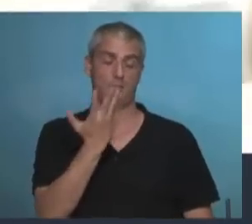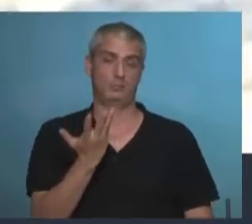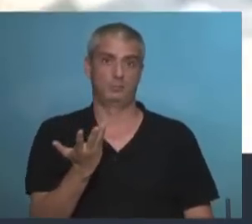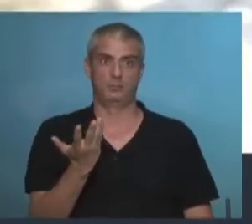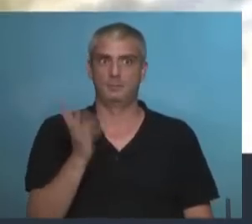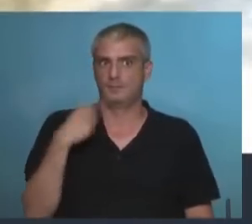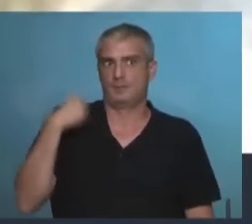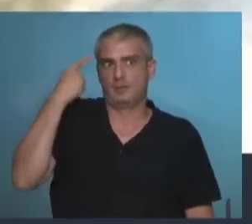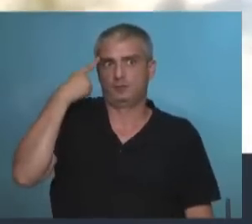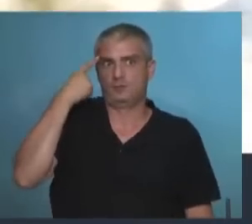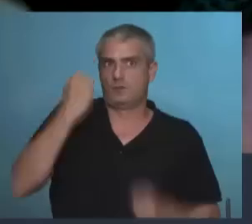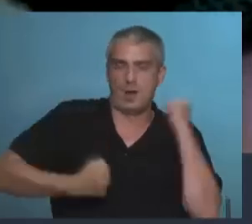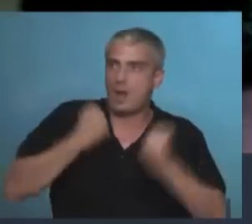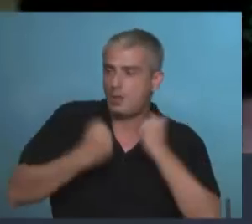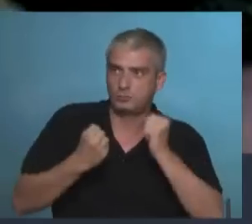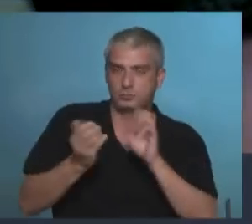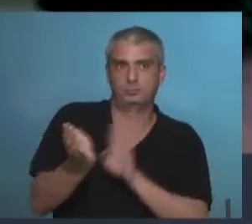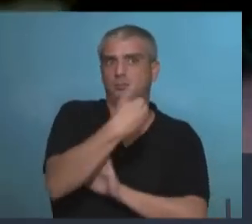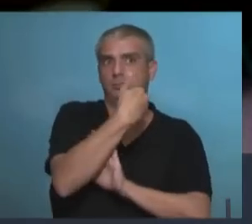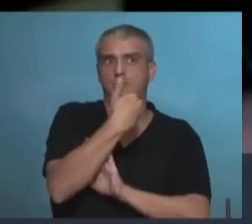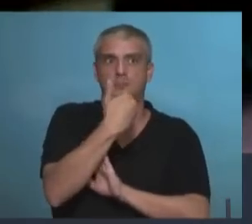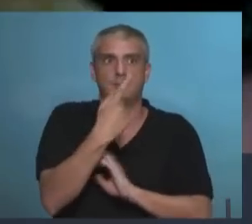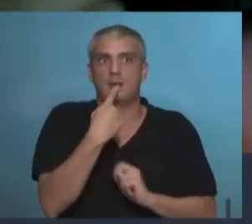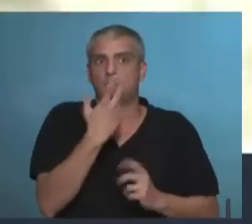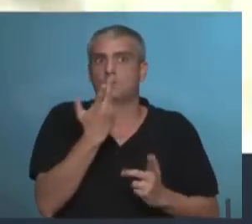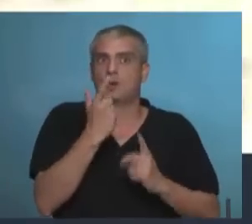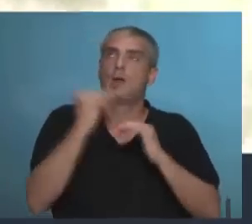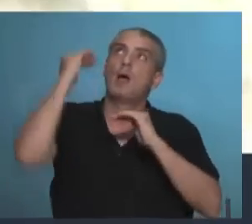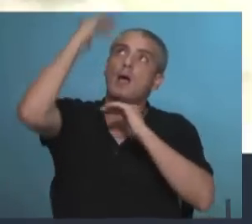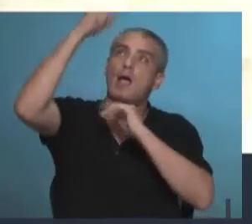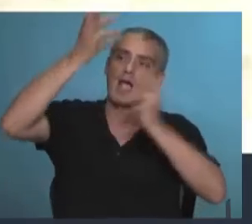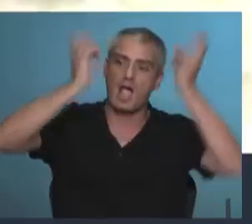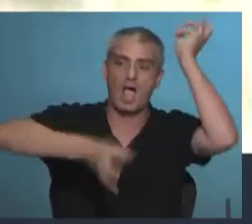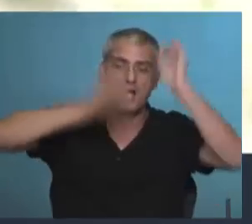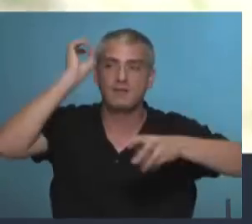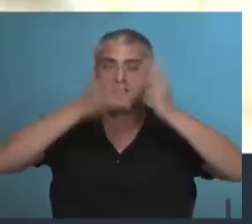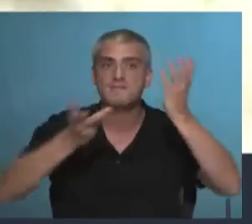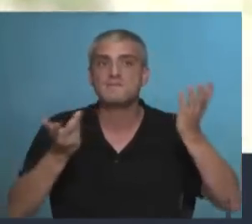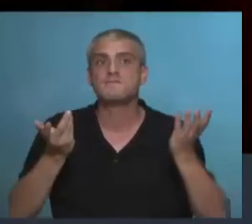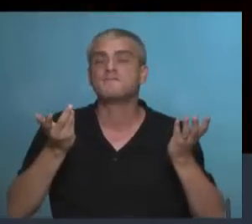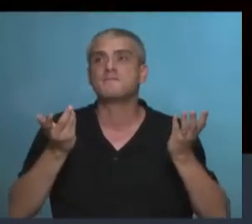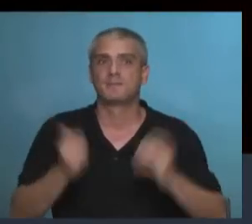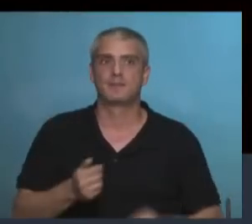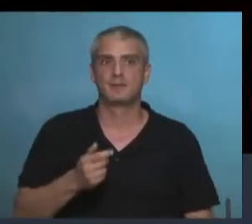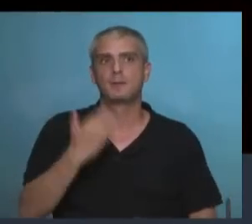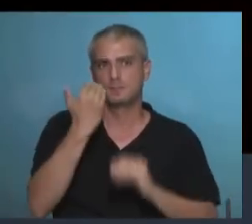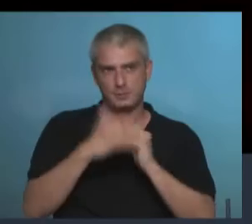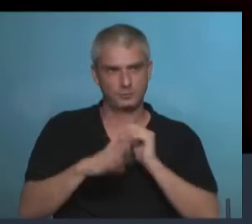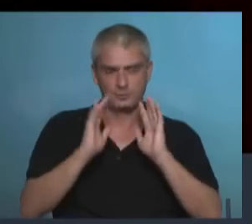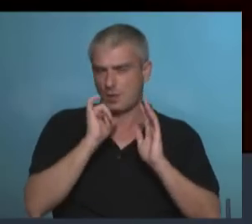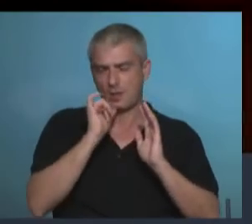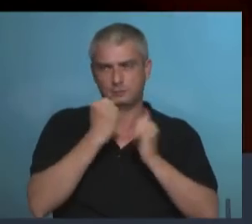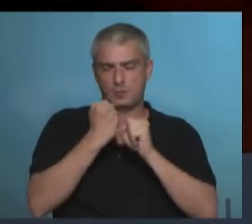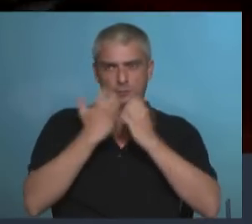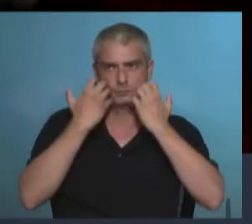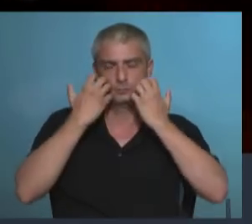חשבנו לרוץ מלט מאחורה, אבל הם אמרו שהם בגג עם אבנים וזה. אבל בסוף לא רצינו לעשות